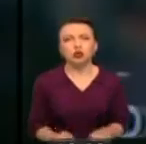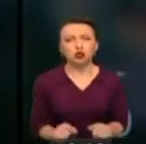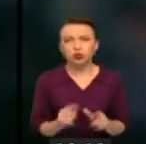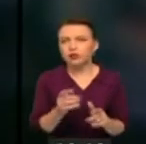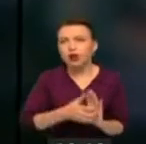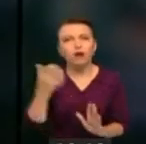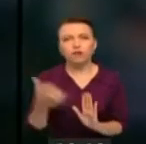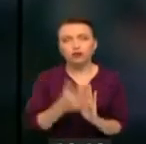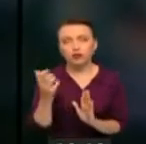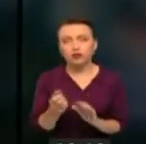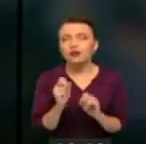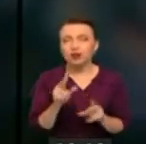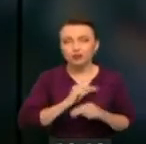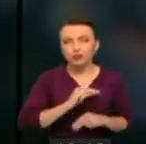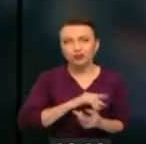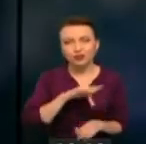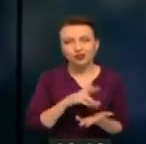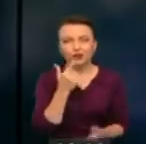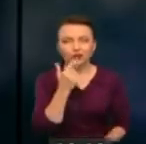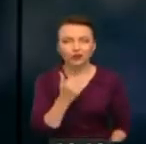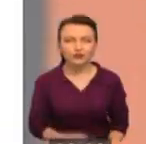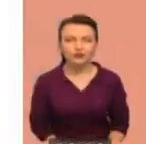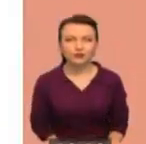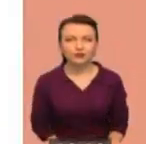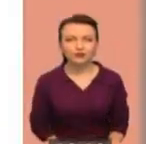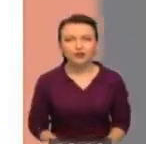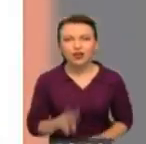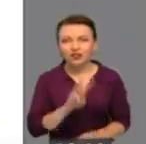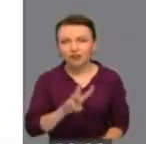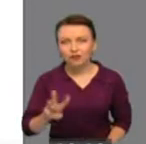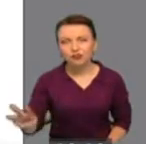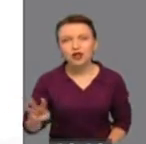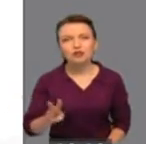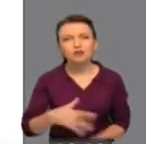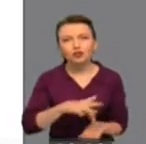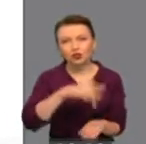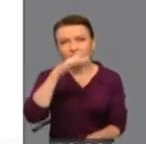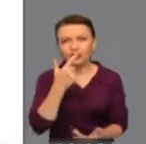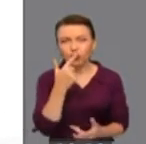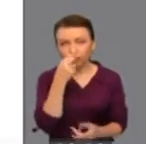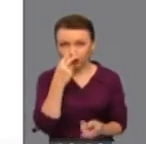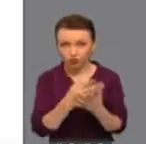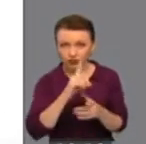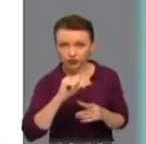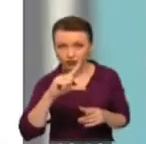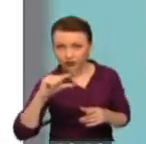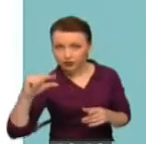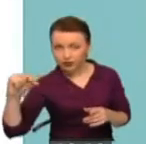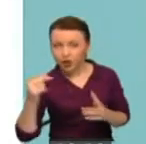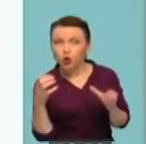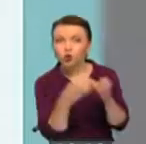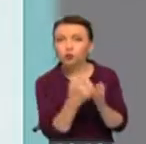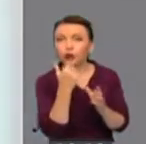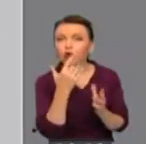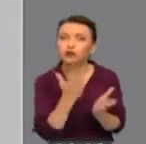працює центр крові, розповість Наталка Білогурова. На сайті міського центру крові відображаються показники наявності тієї чи іншої